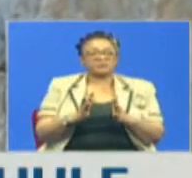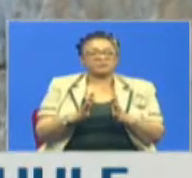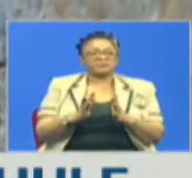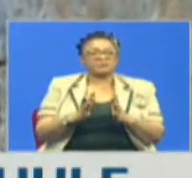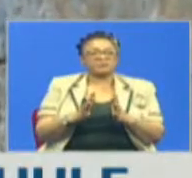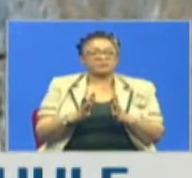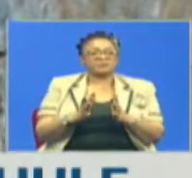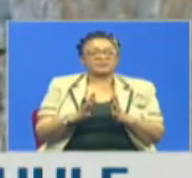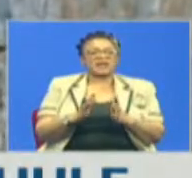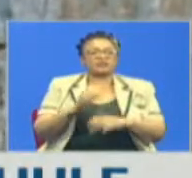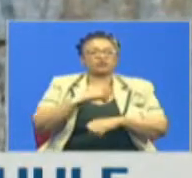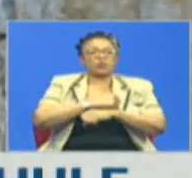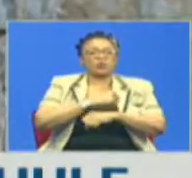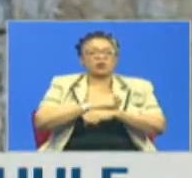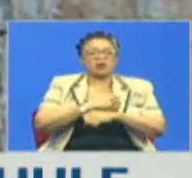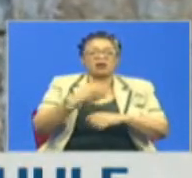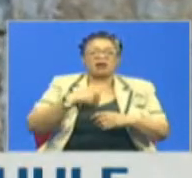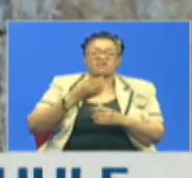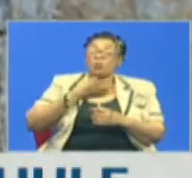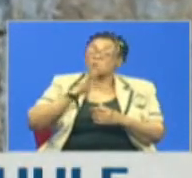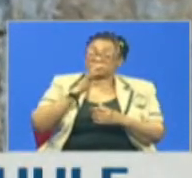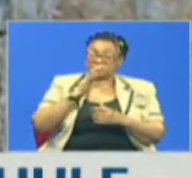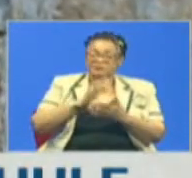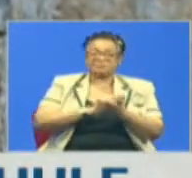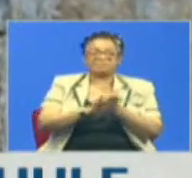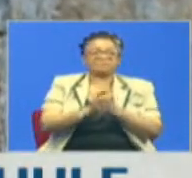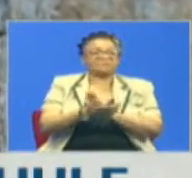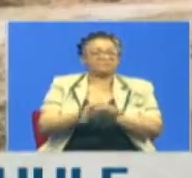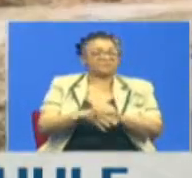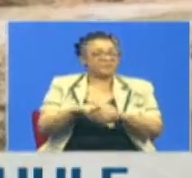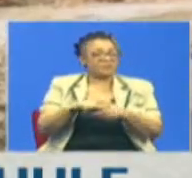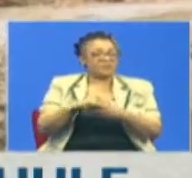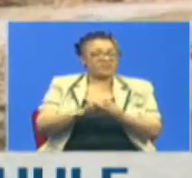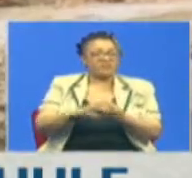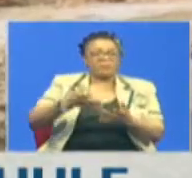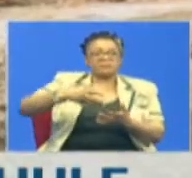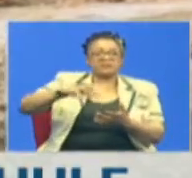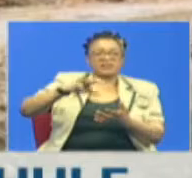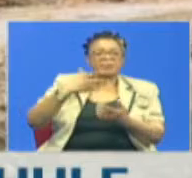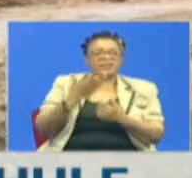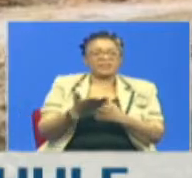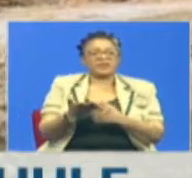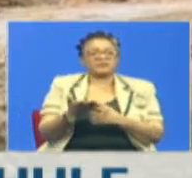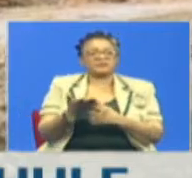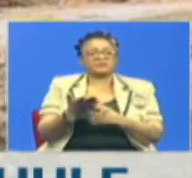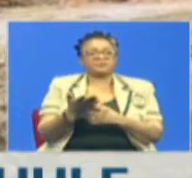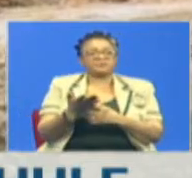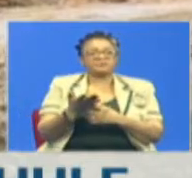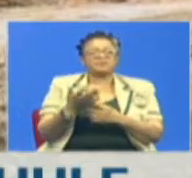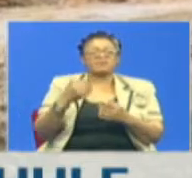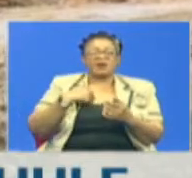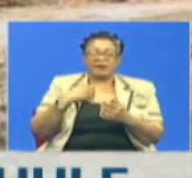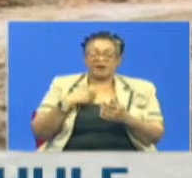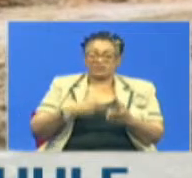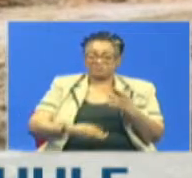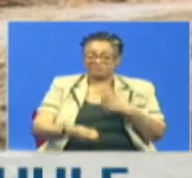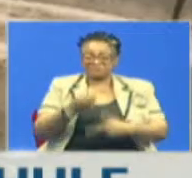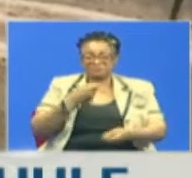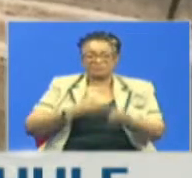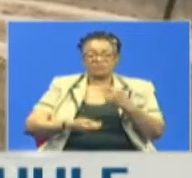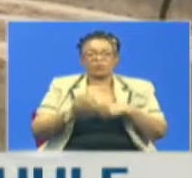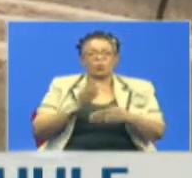Hapa shuleni kuna maji ya kunawa mikono kutoka kwa mifereji iliyowekwa. Kisima kimechimbwa kupitia hazina ya